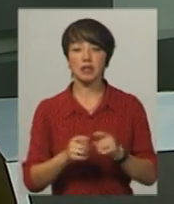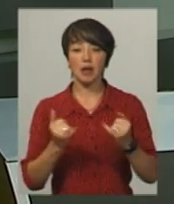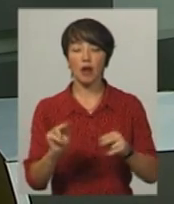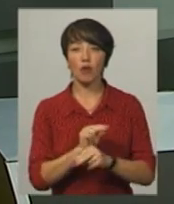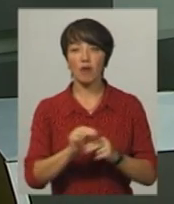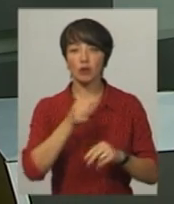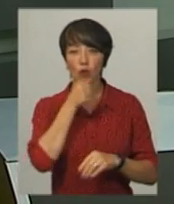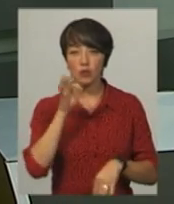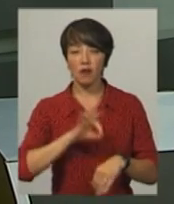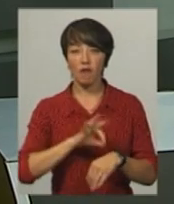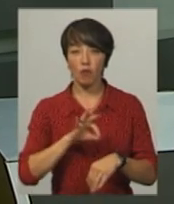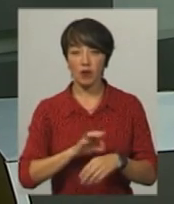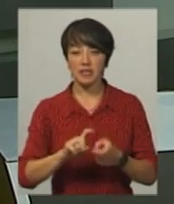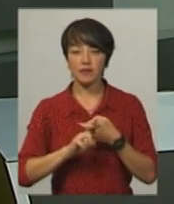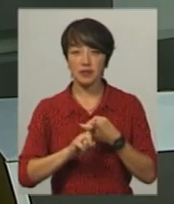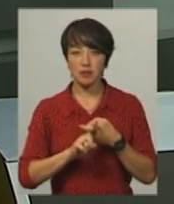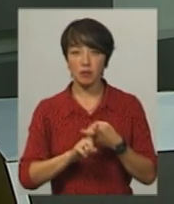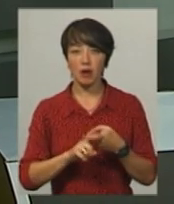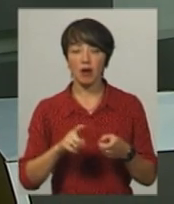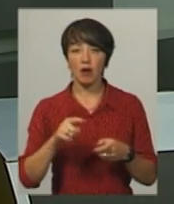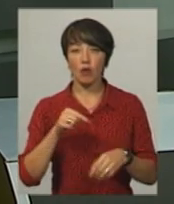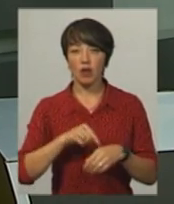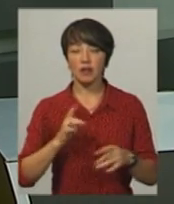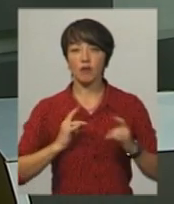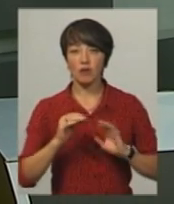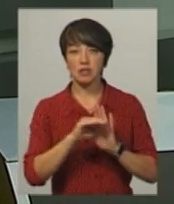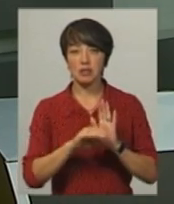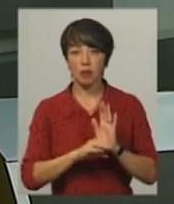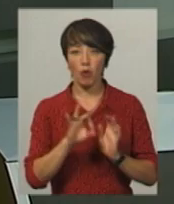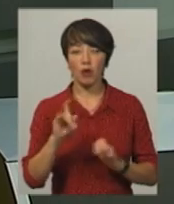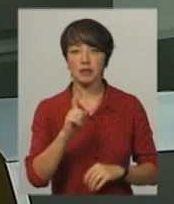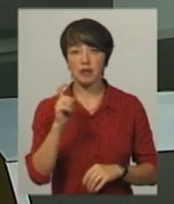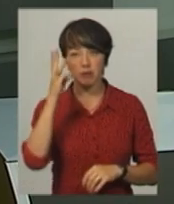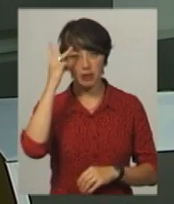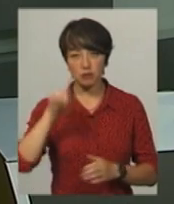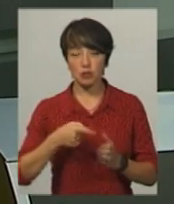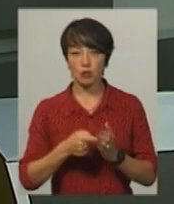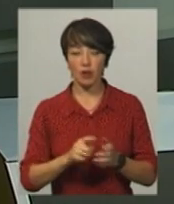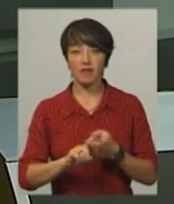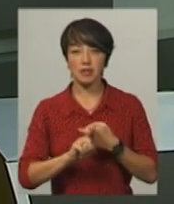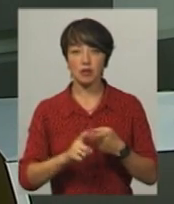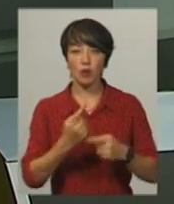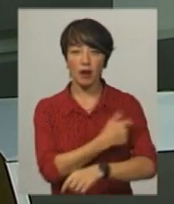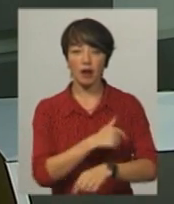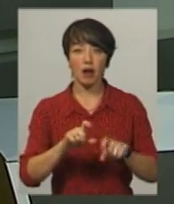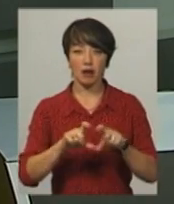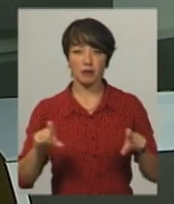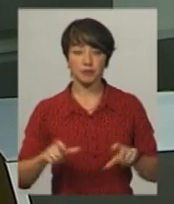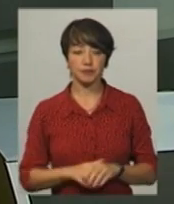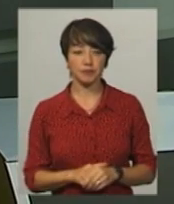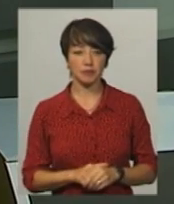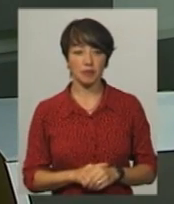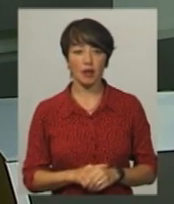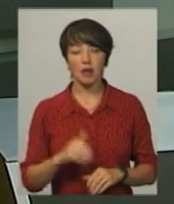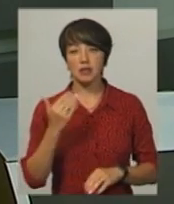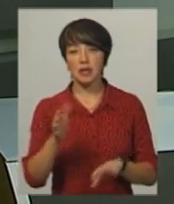лікування дорослих хворих з інфекційними враженнями нервової системи та ОРЗ Хмельницької міської інфекційної лікарні Валентина Кузьміна.